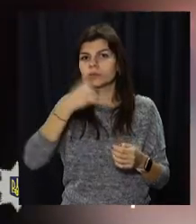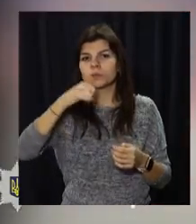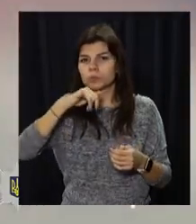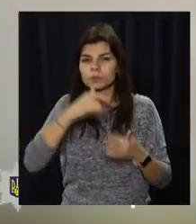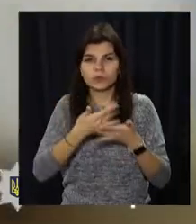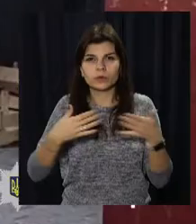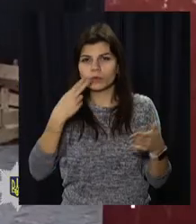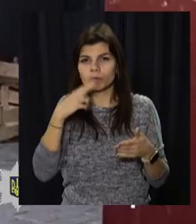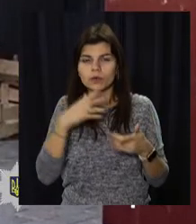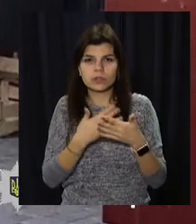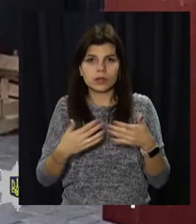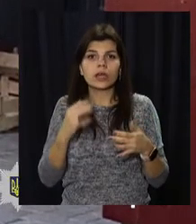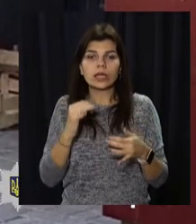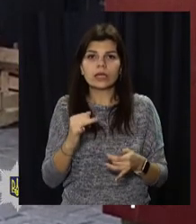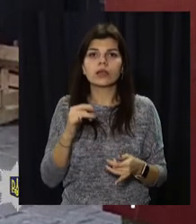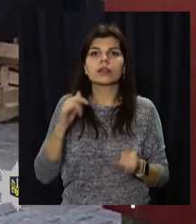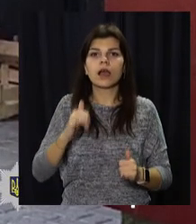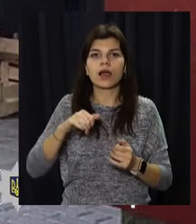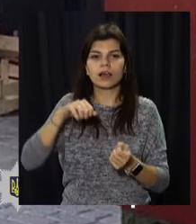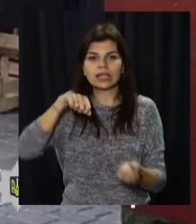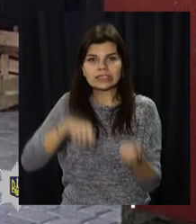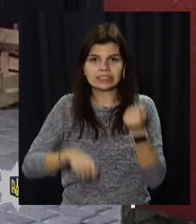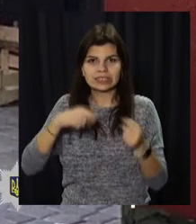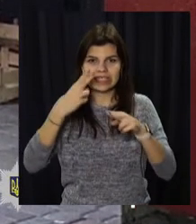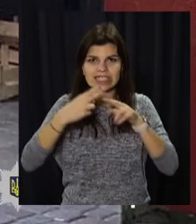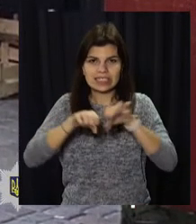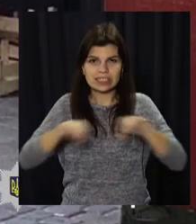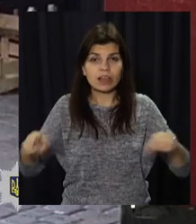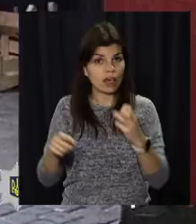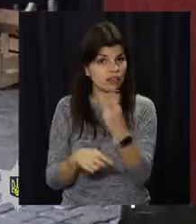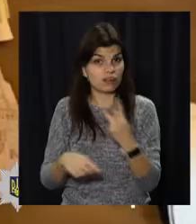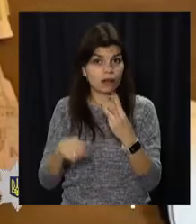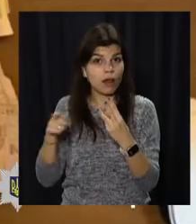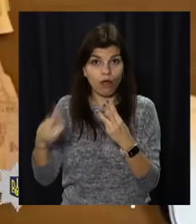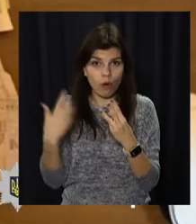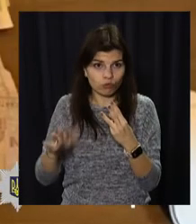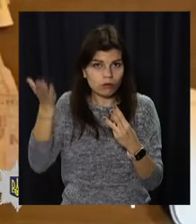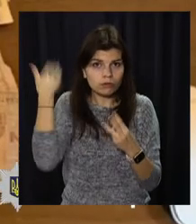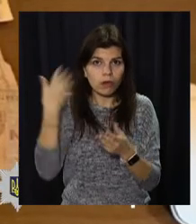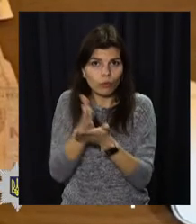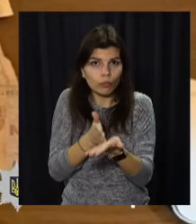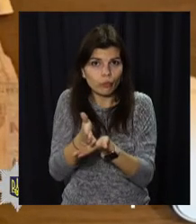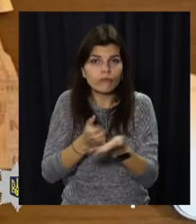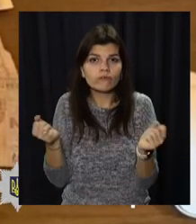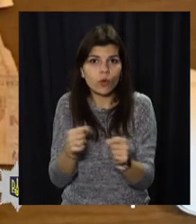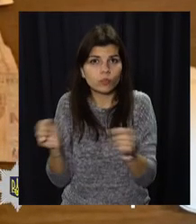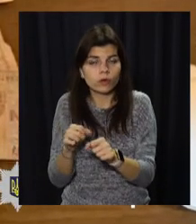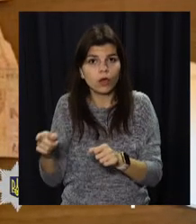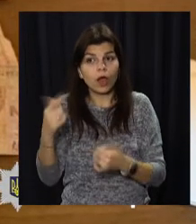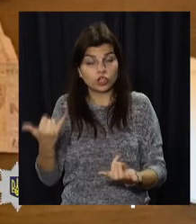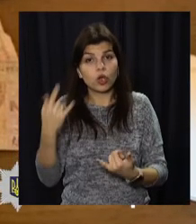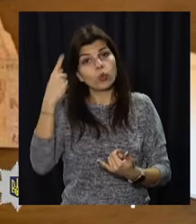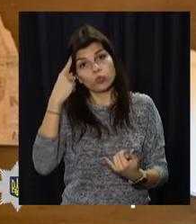та інструменти для злому. Як з'ясувалося, для тріо це не перший злочин. Тепер чоловіки зможуть подумати про скоєне